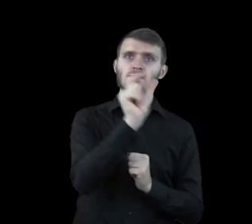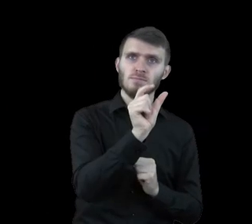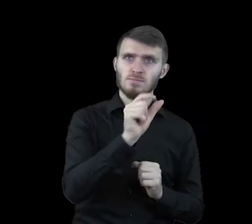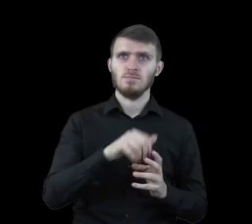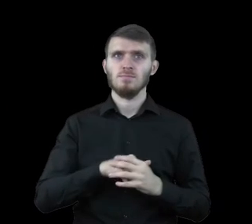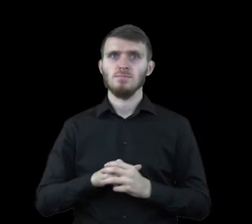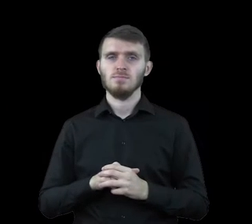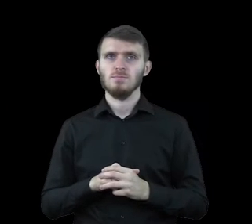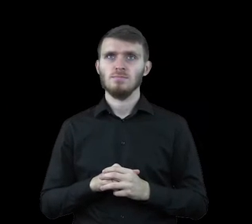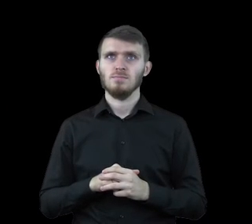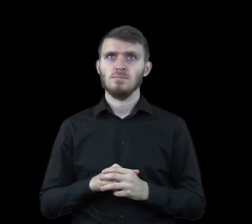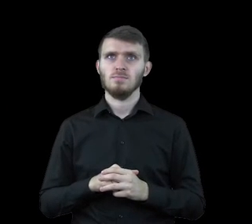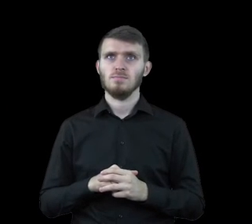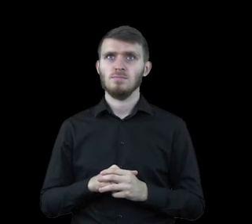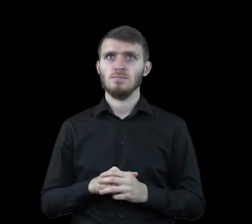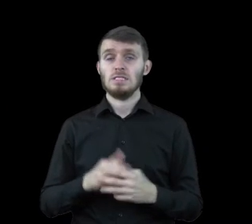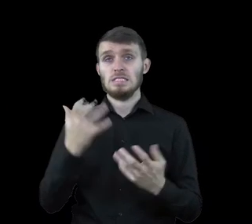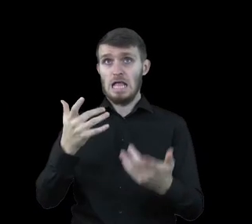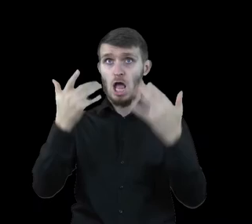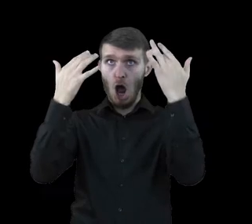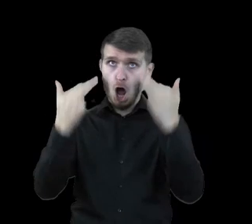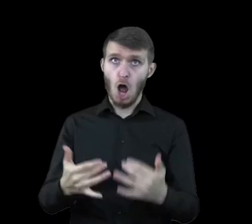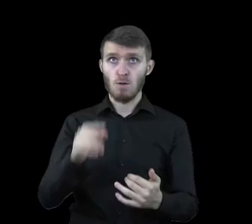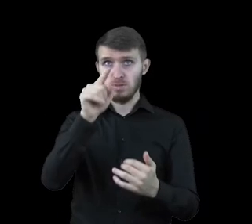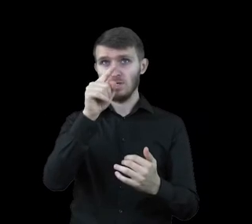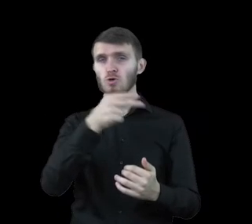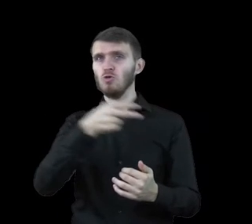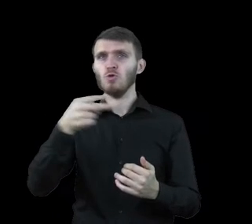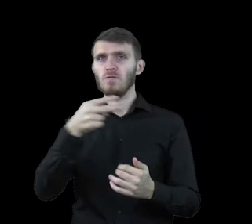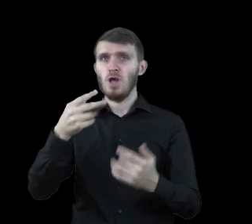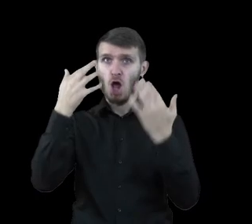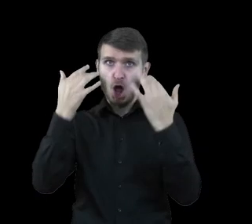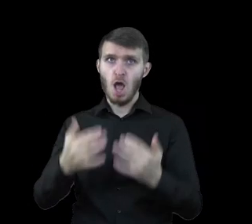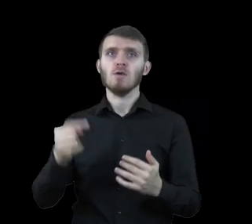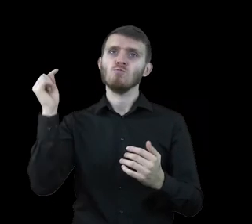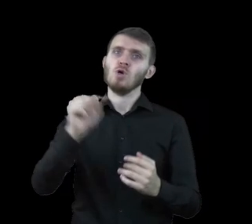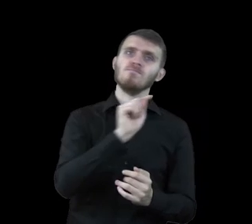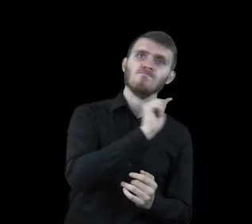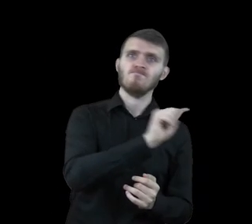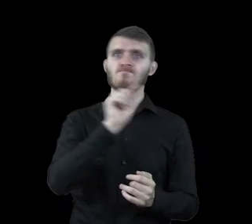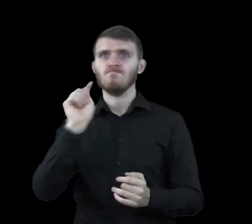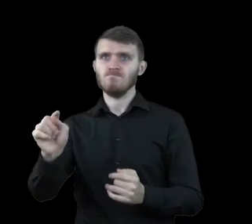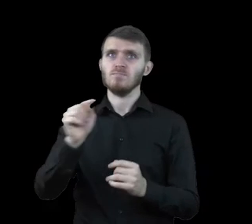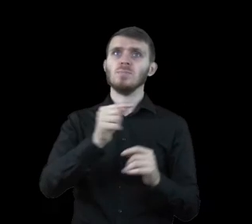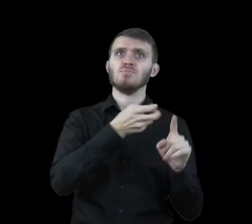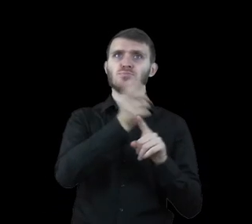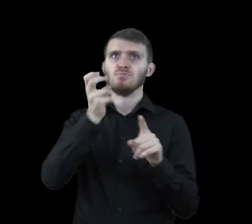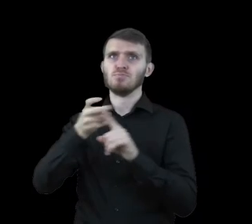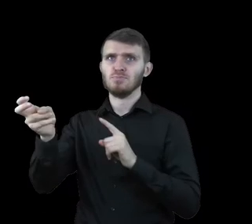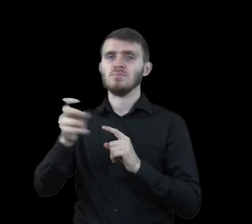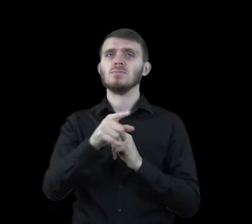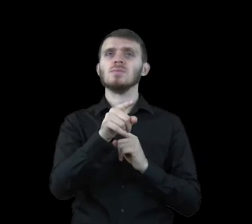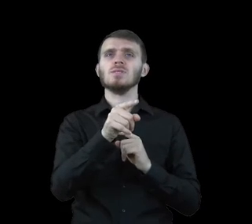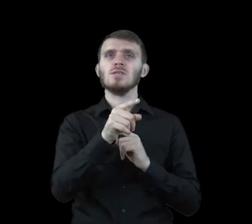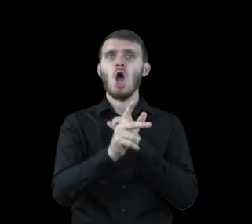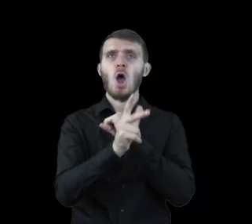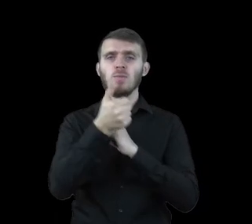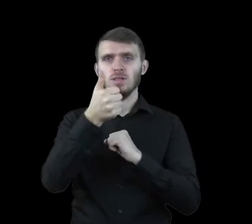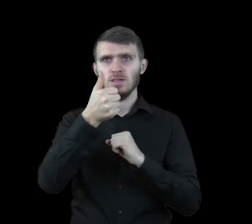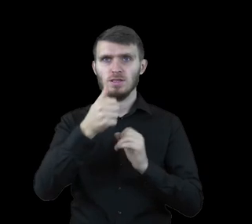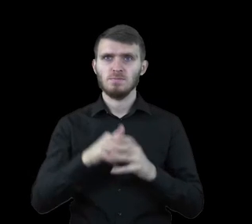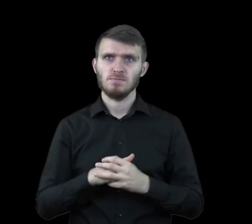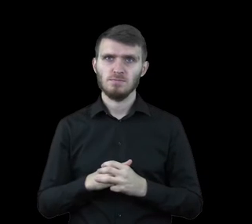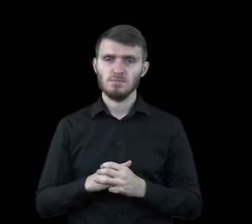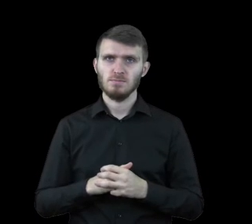dziewięćdziesiąt sześć. I aby rozwiązać to równanie, musimy sobie obustronnie od jednego i drugiego równania odjąć